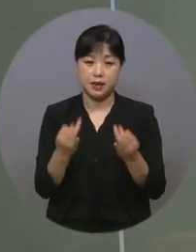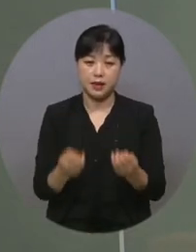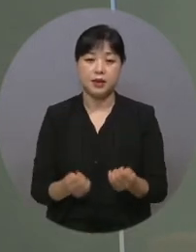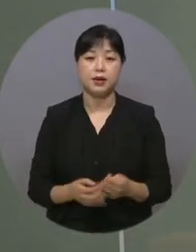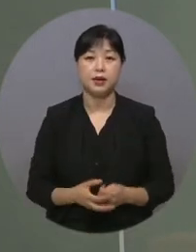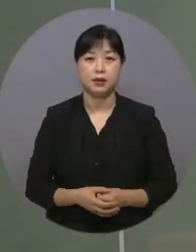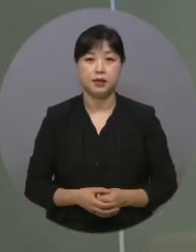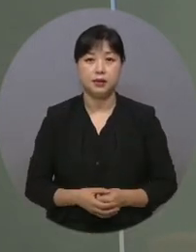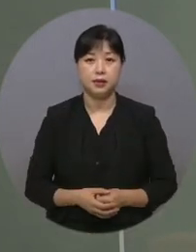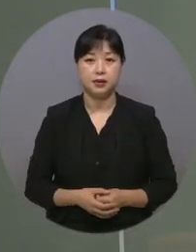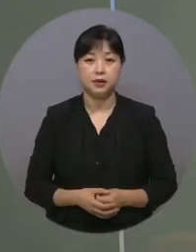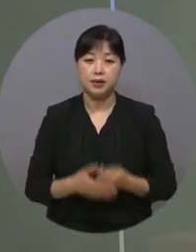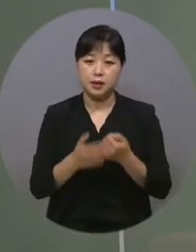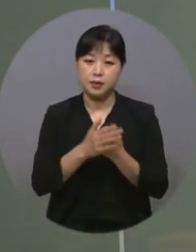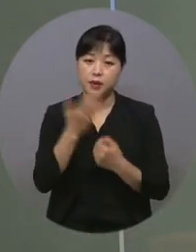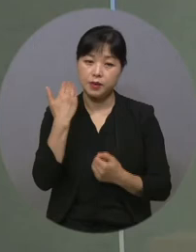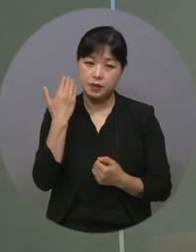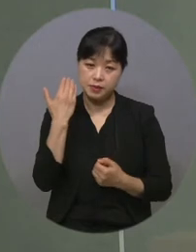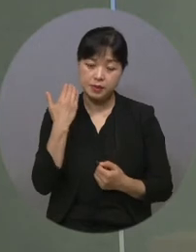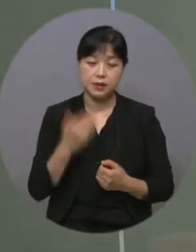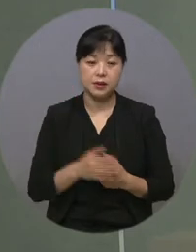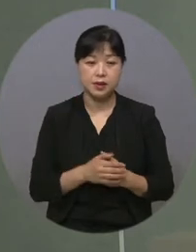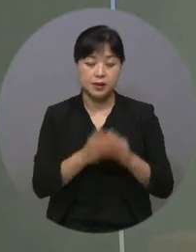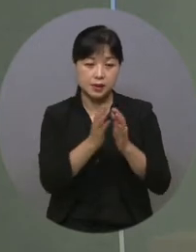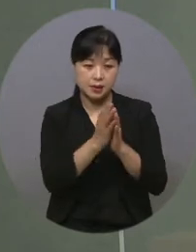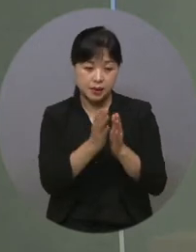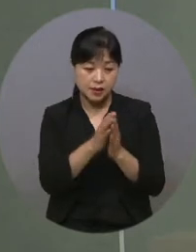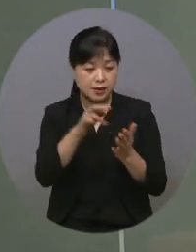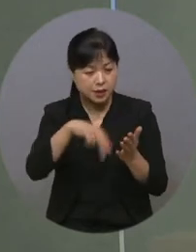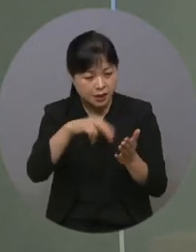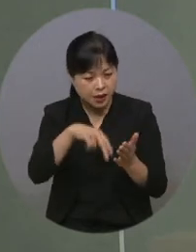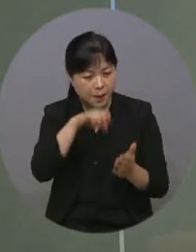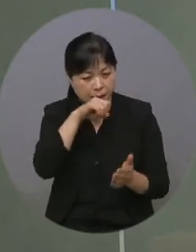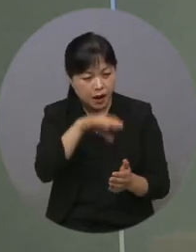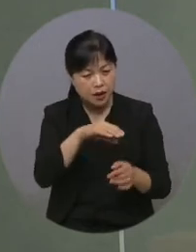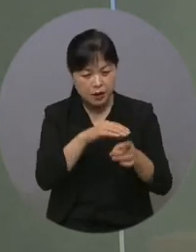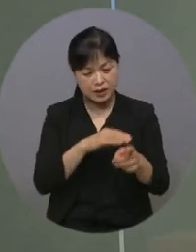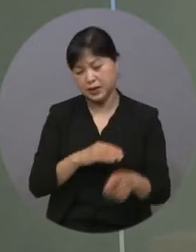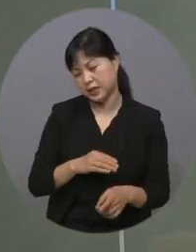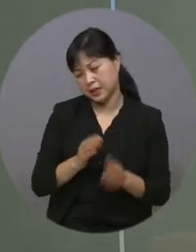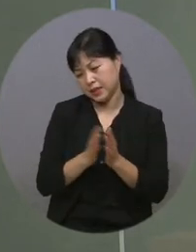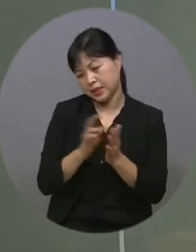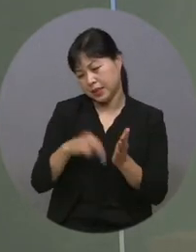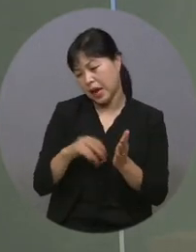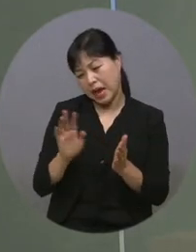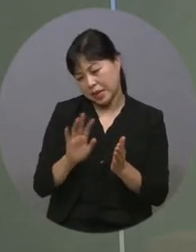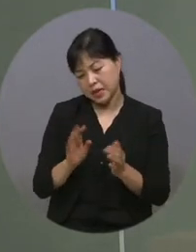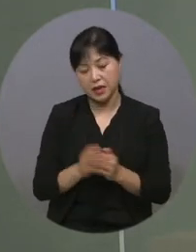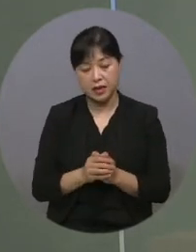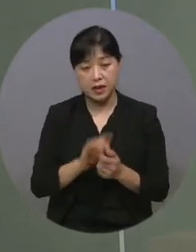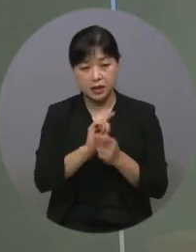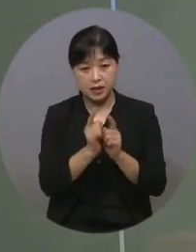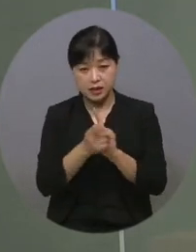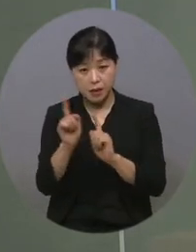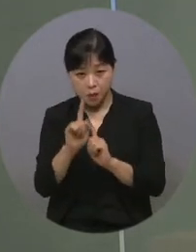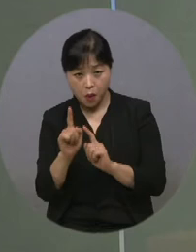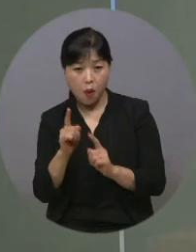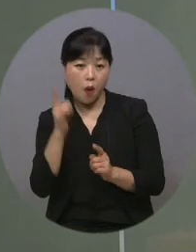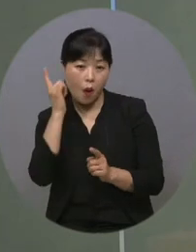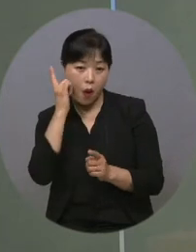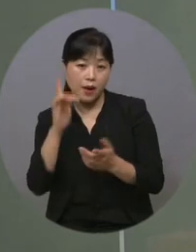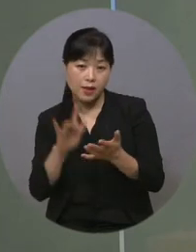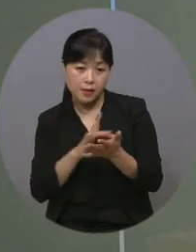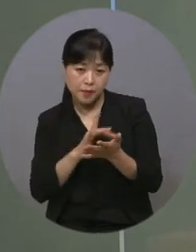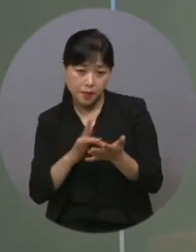그래서 요즘은 책을 읽으라고 해도 잘 안 봅니다. 네. 그 대신 스마트폰 그